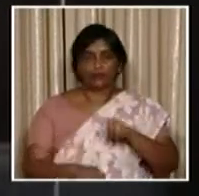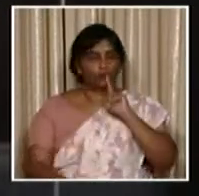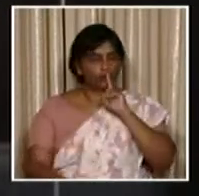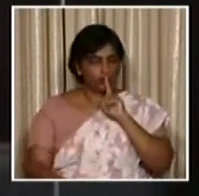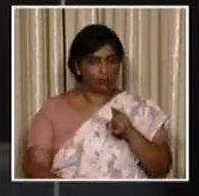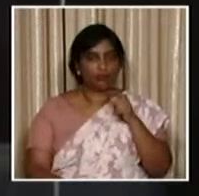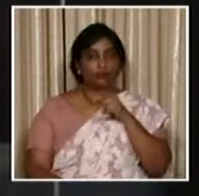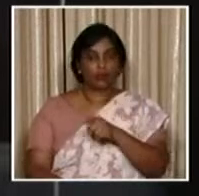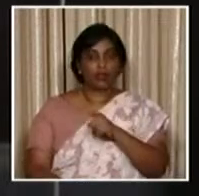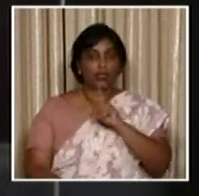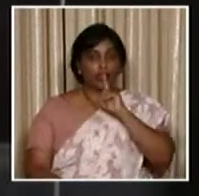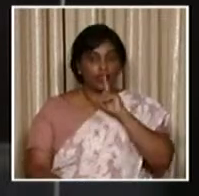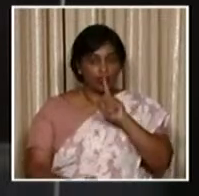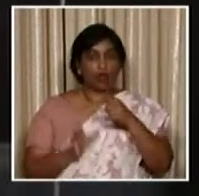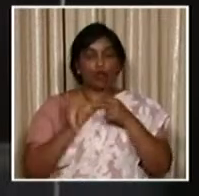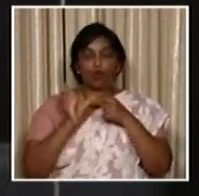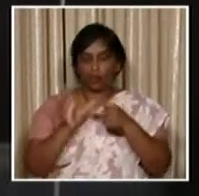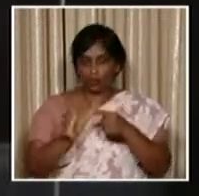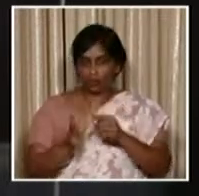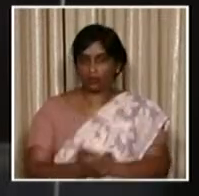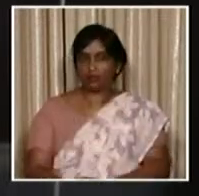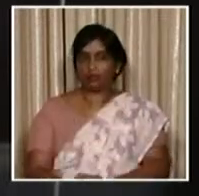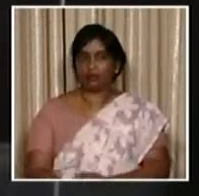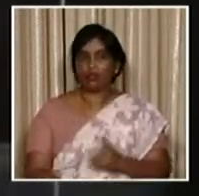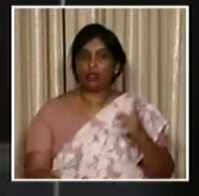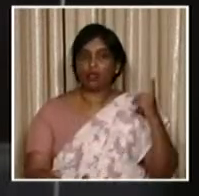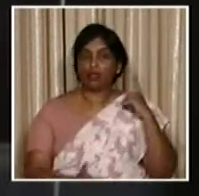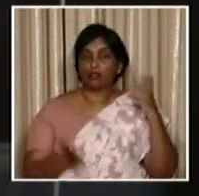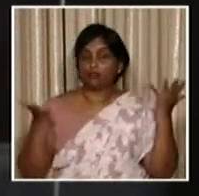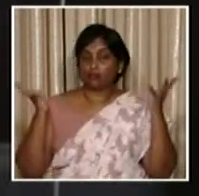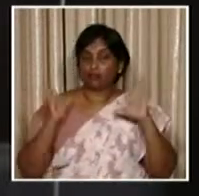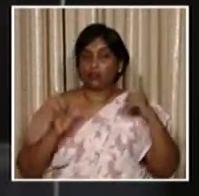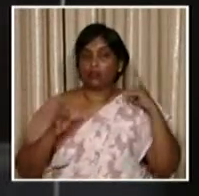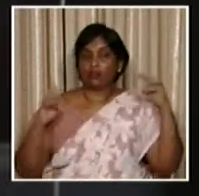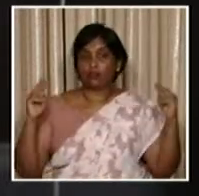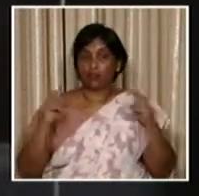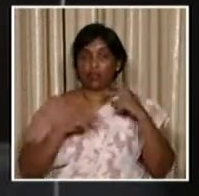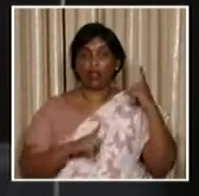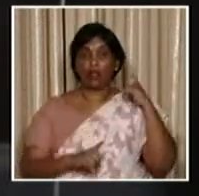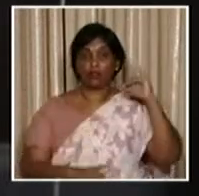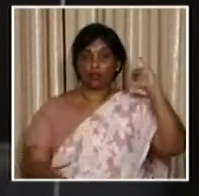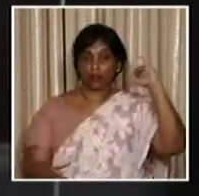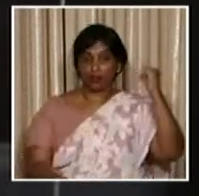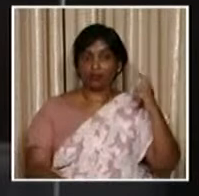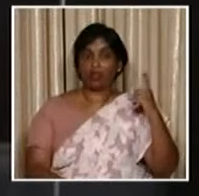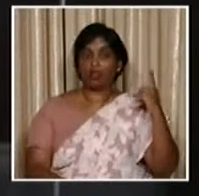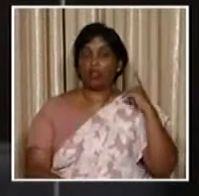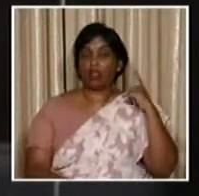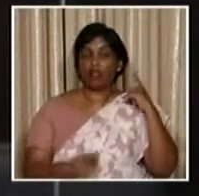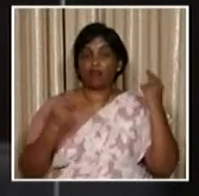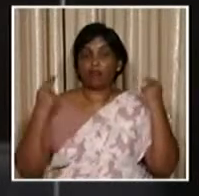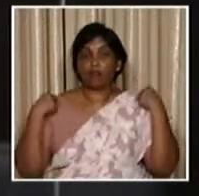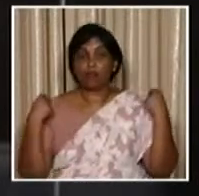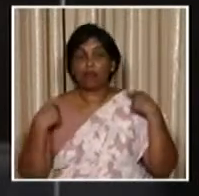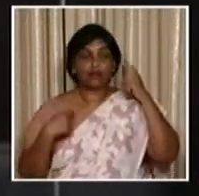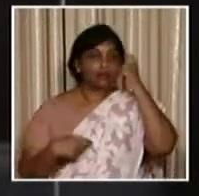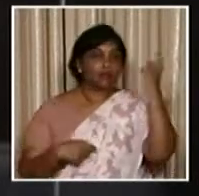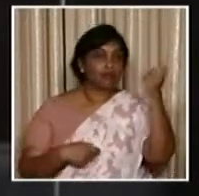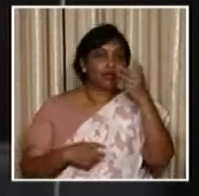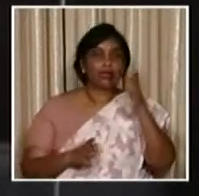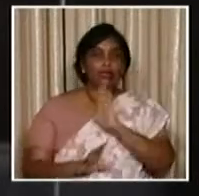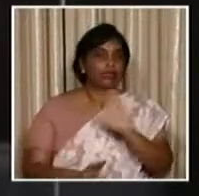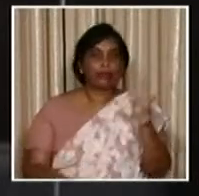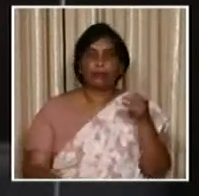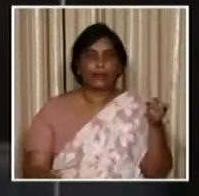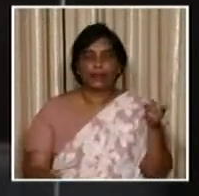ඕනේ මෙයා කියපු දෙයට උත්තර දෙන්න ඕනේ. හමුදා මුලස්ථානයේ යුද හමුදාපති කියන්නේ ආරක්ෂක මුරේ පරීක්ෂා කරන මිනිහා